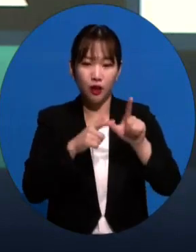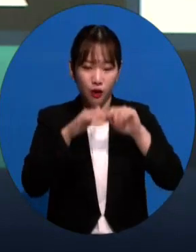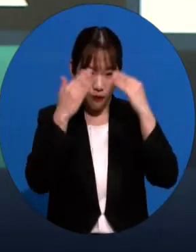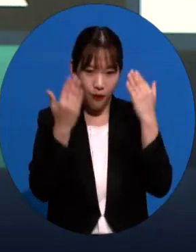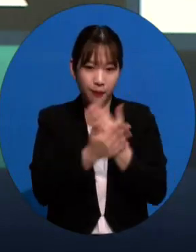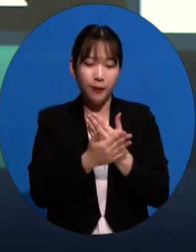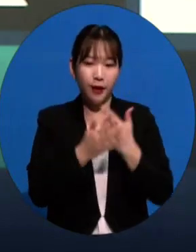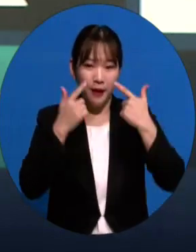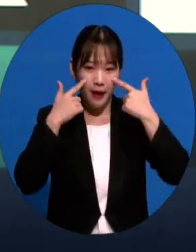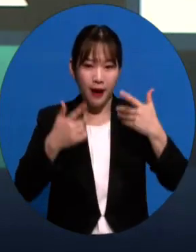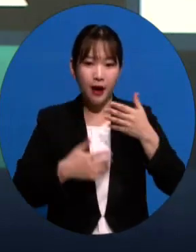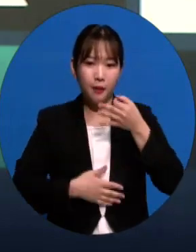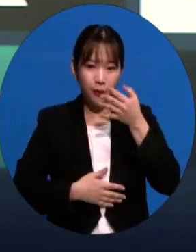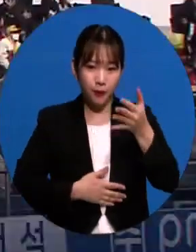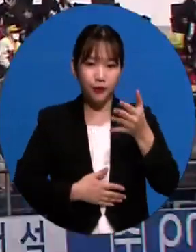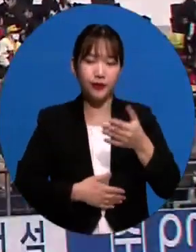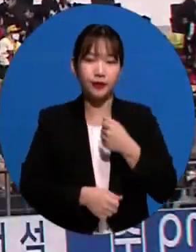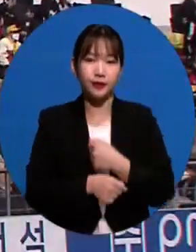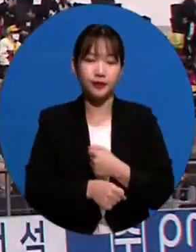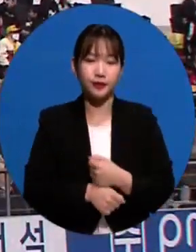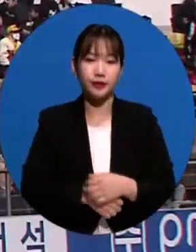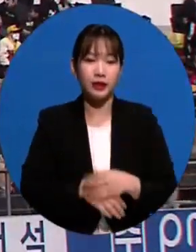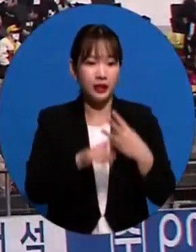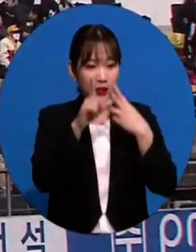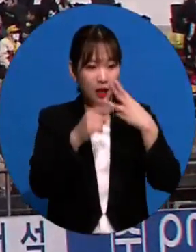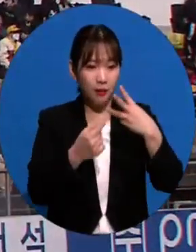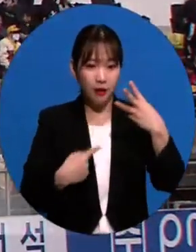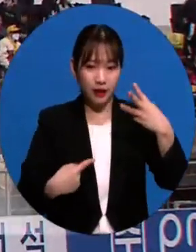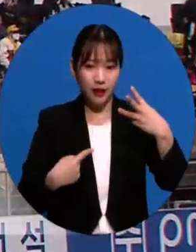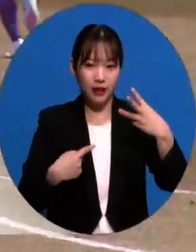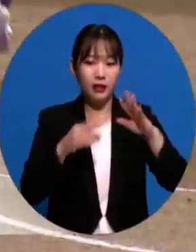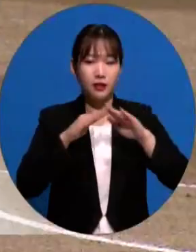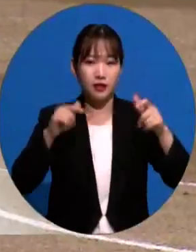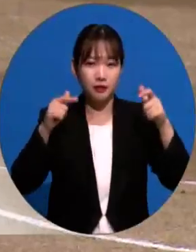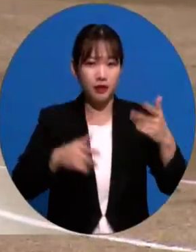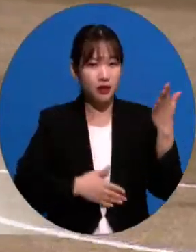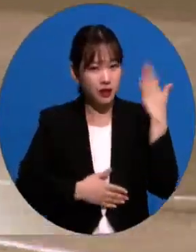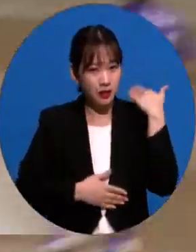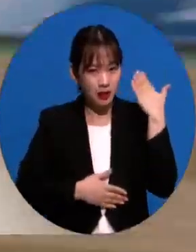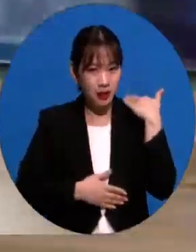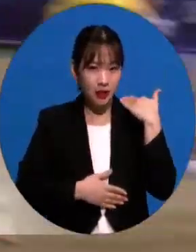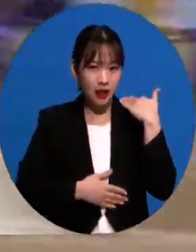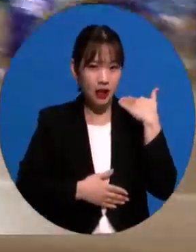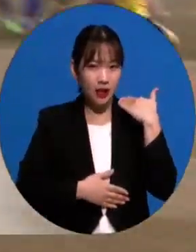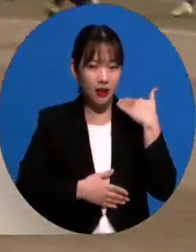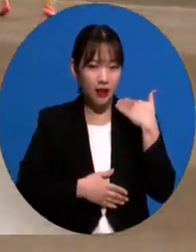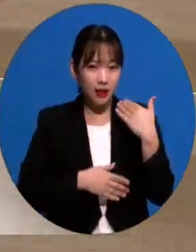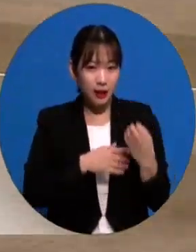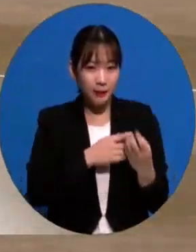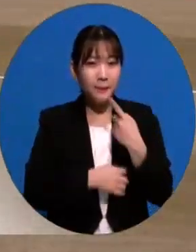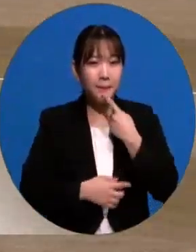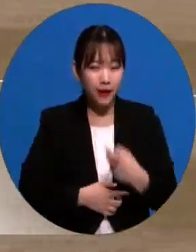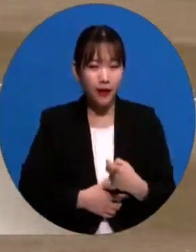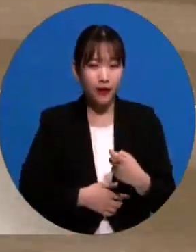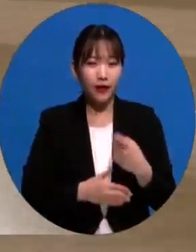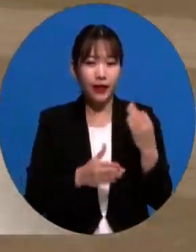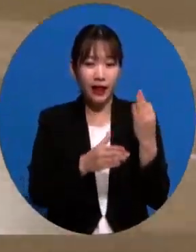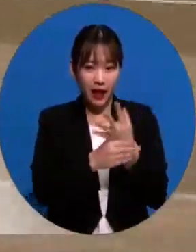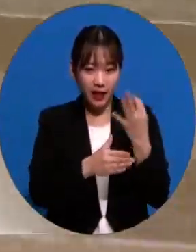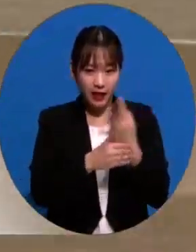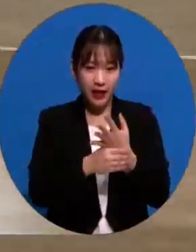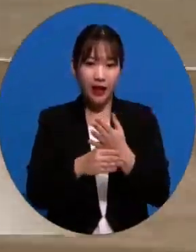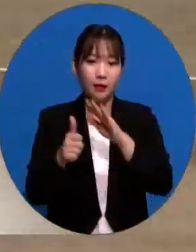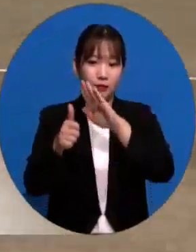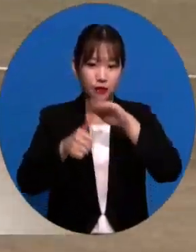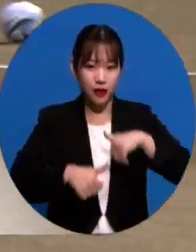완벽하게 또 할 수 있도록 하겠습니다. 3월의 첫날, 전남은 지난 시즌 승격 문턱까지 갔던 안양FC를 광양으로